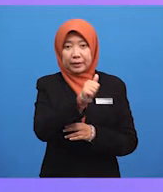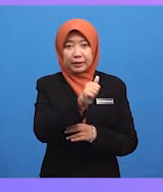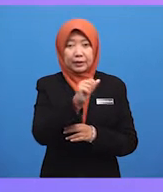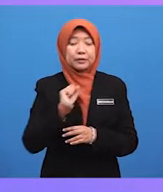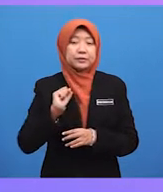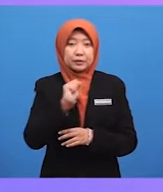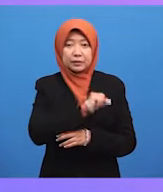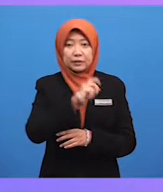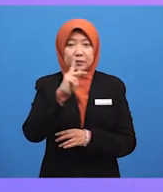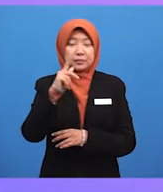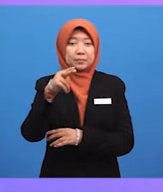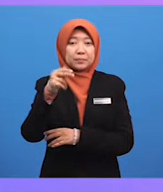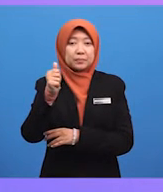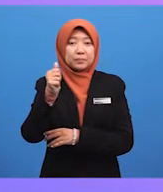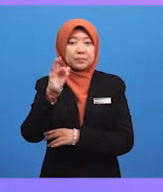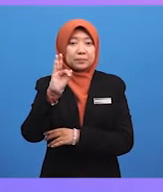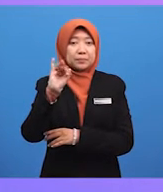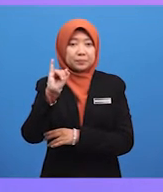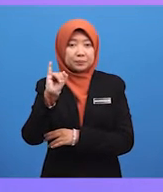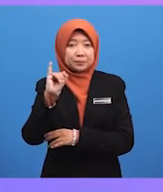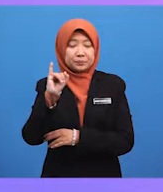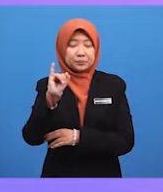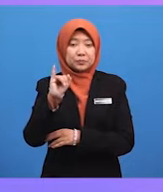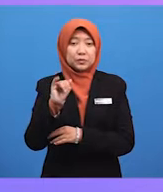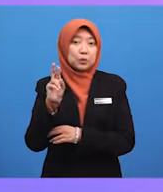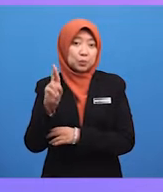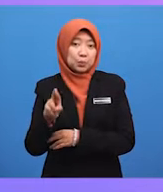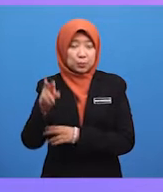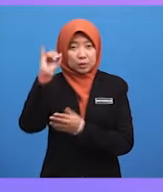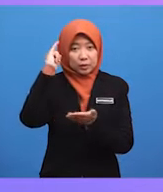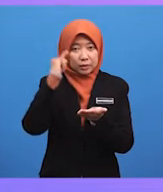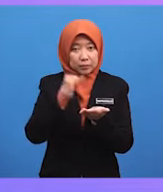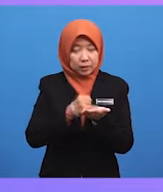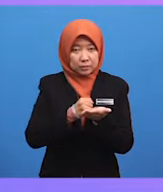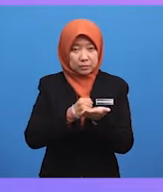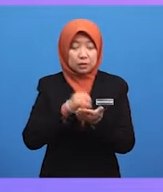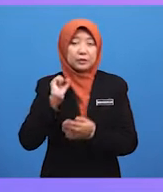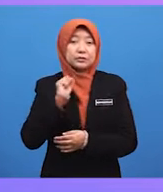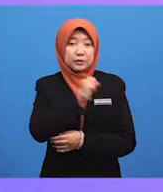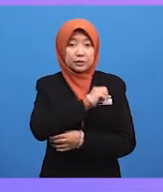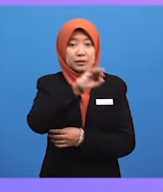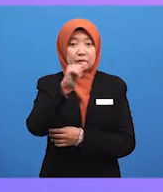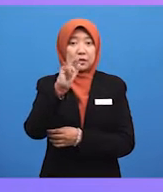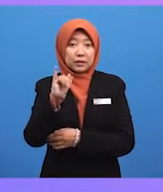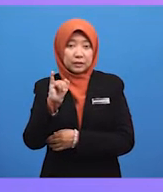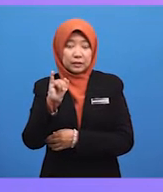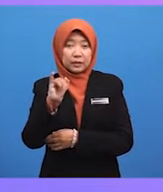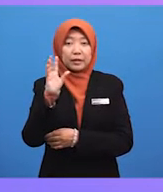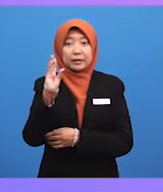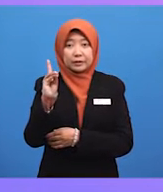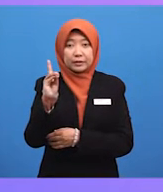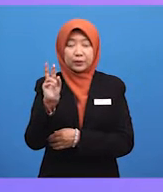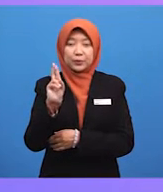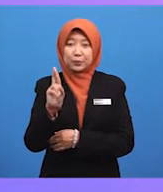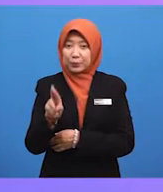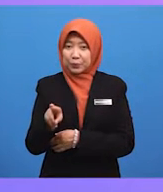khafi, B. rukun iman, C. syirik jali, D.